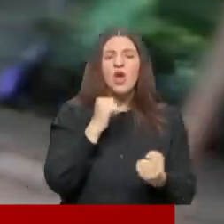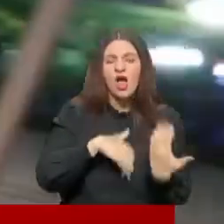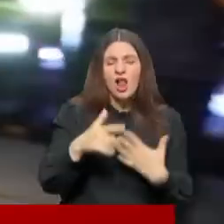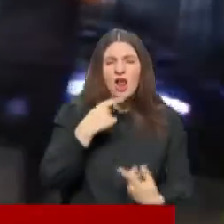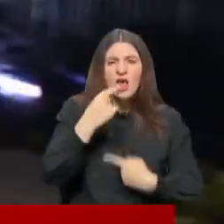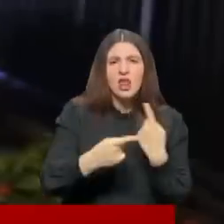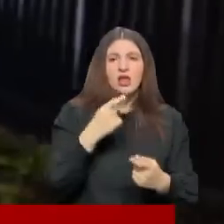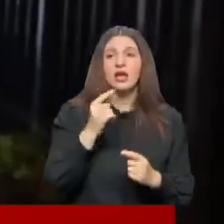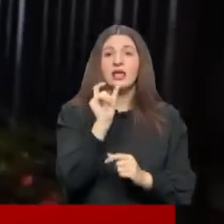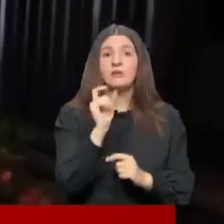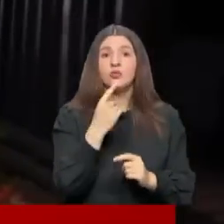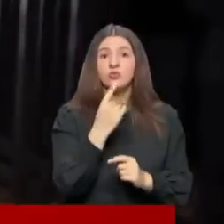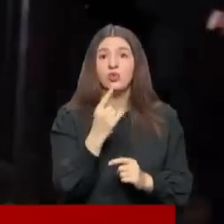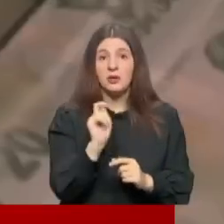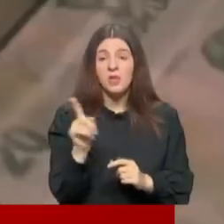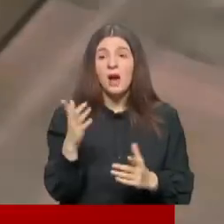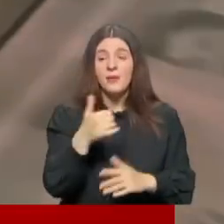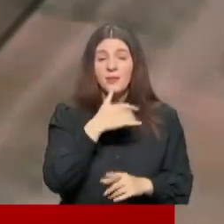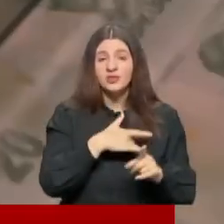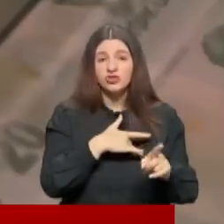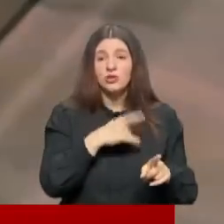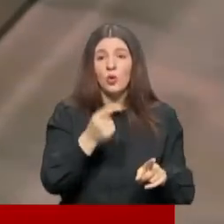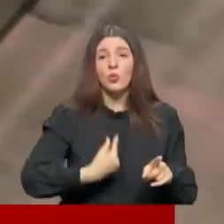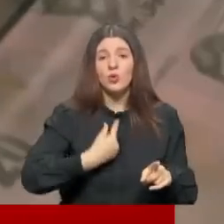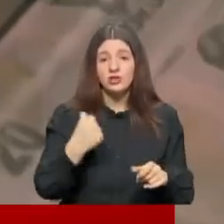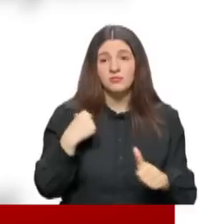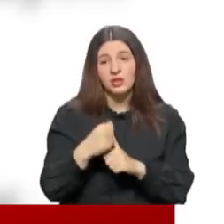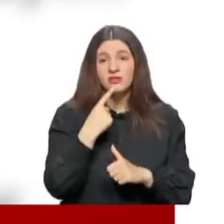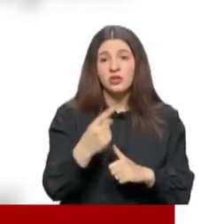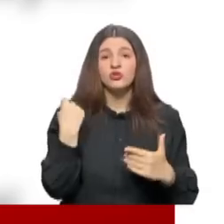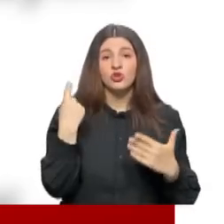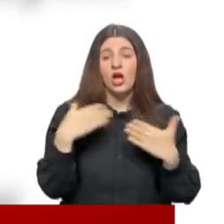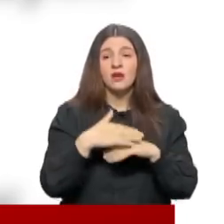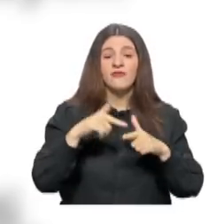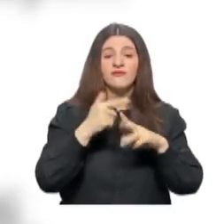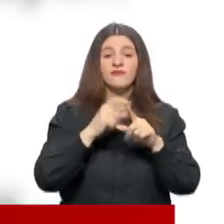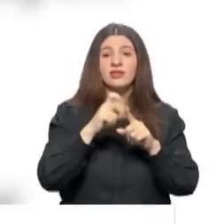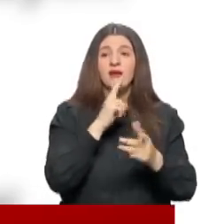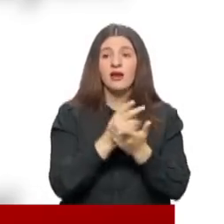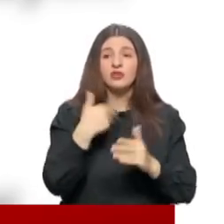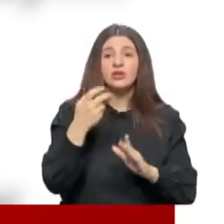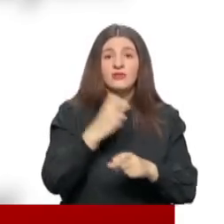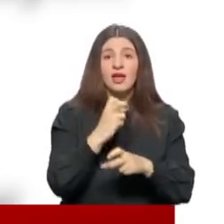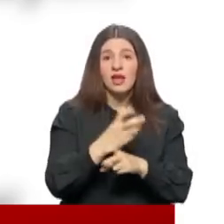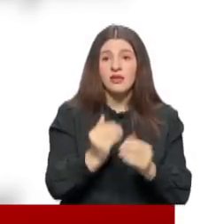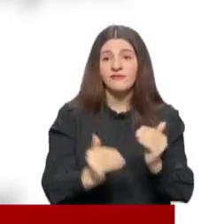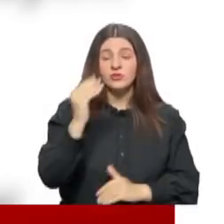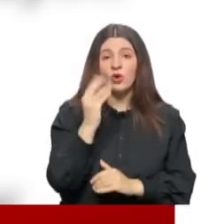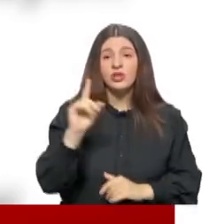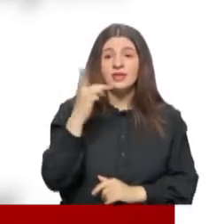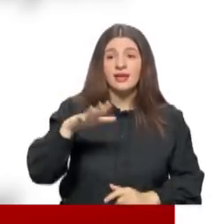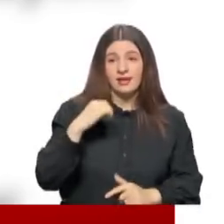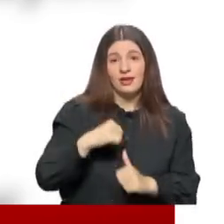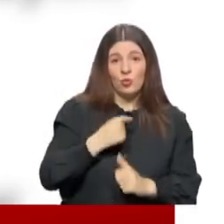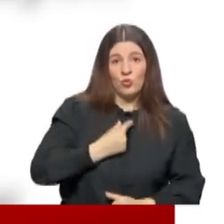tellalları ifadesini kullandı Erdoğan. Ama Babacan o uyarısını yineledi. Dün akşamki FED kararından sonra riskler daha da arttı.